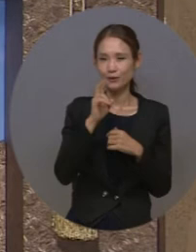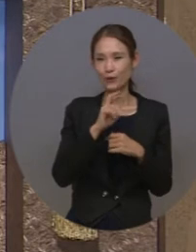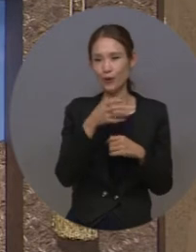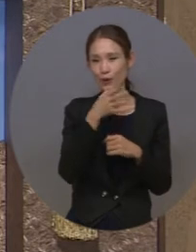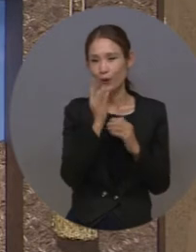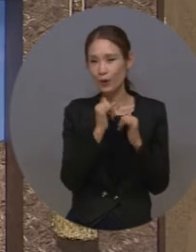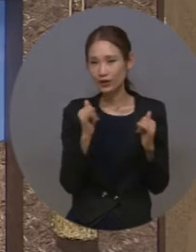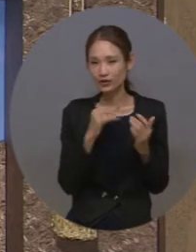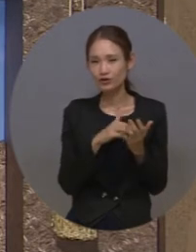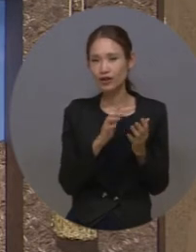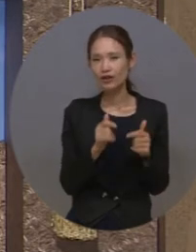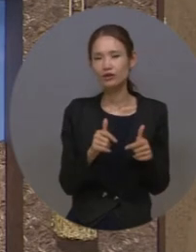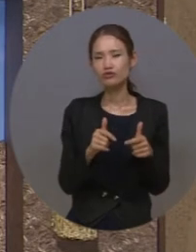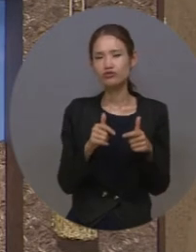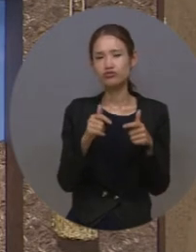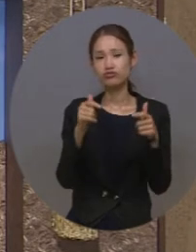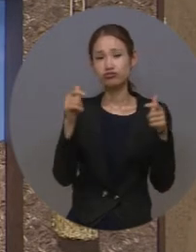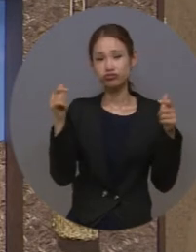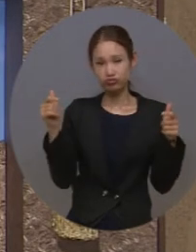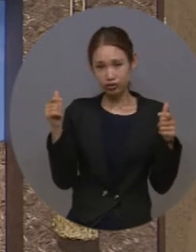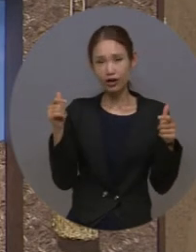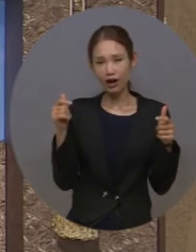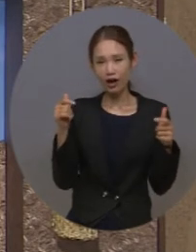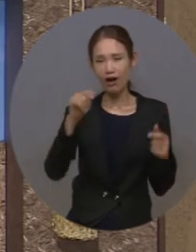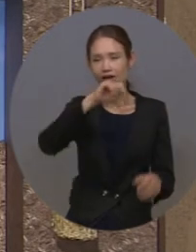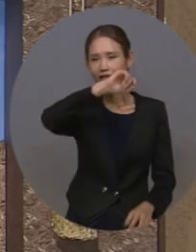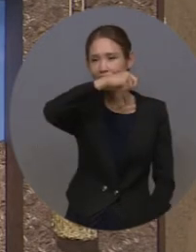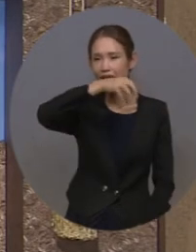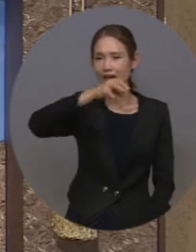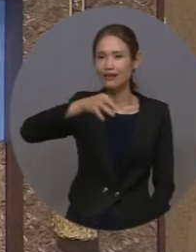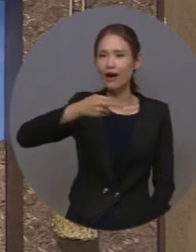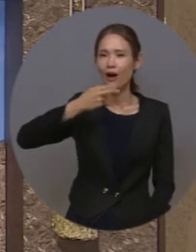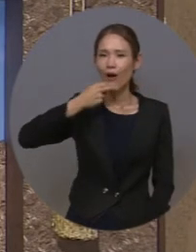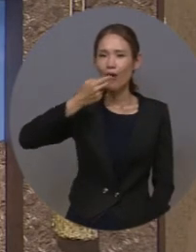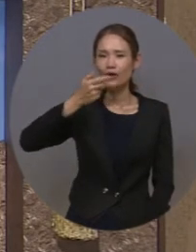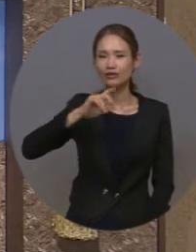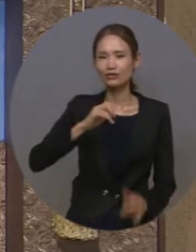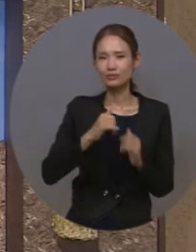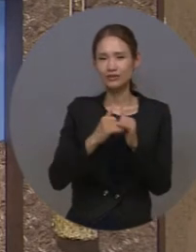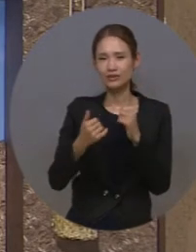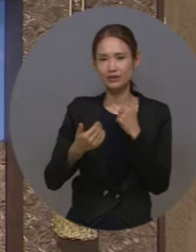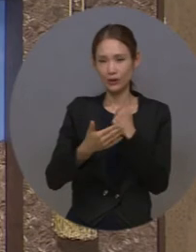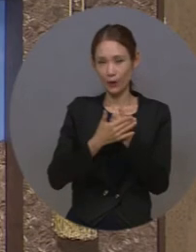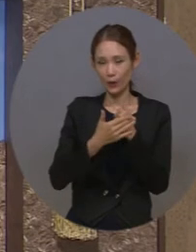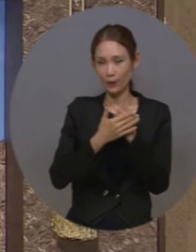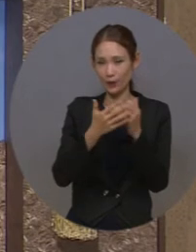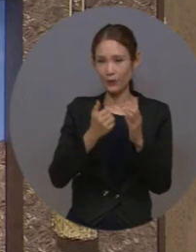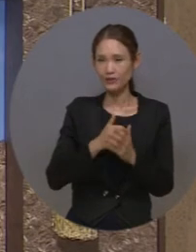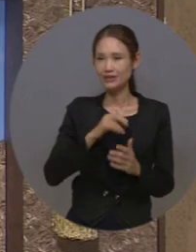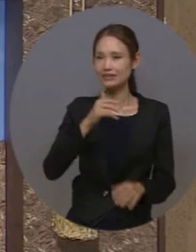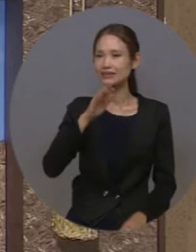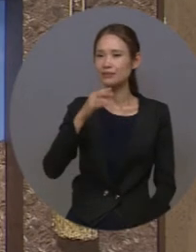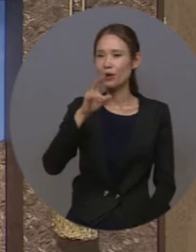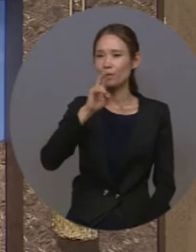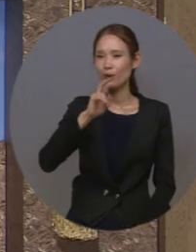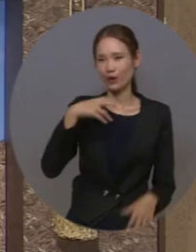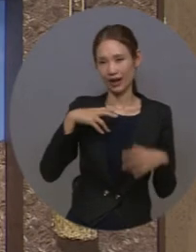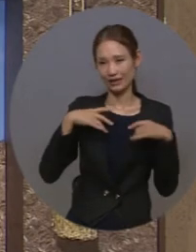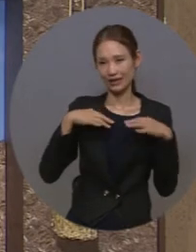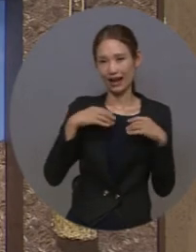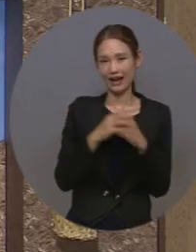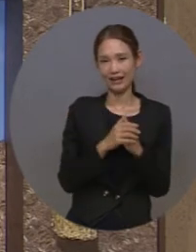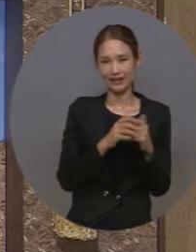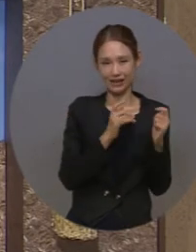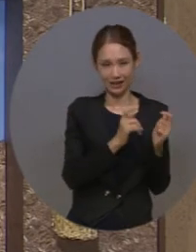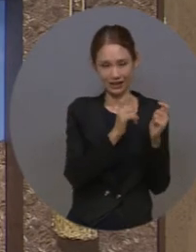네. 제가 동장 있을 때도 했지만 예산도 없는데 주민들의 많이 협조를 받아가지고 실버 노래자랑을 했어요. 각 그